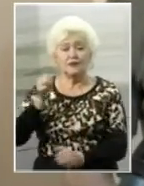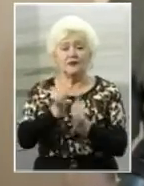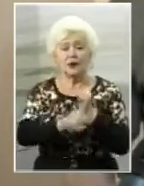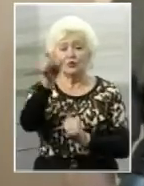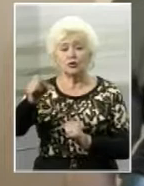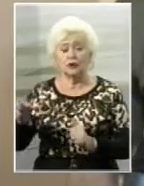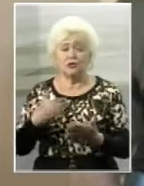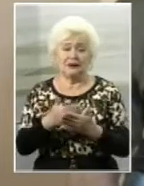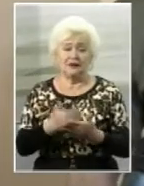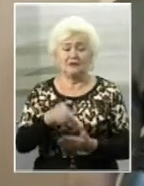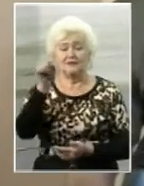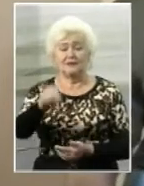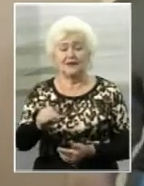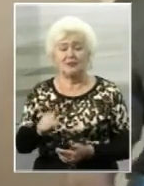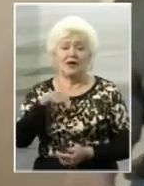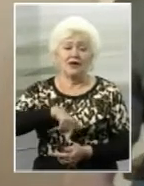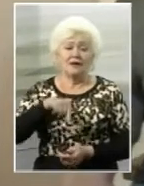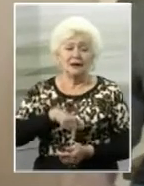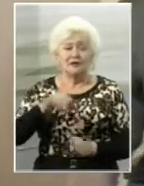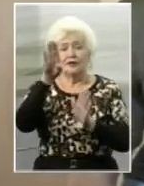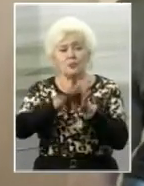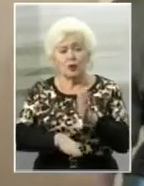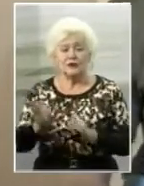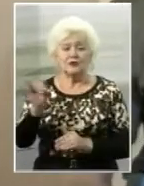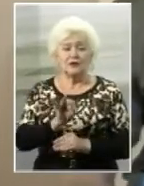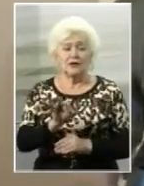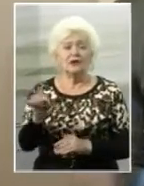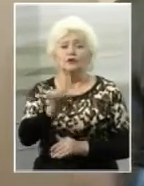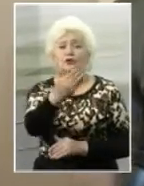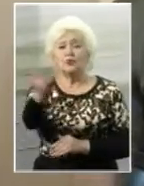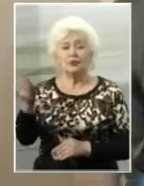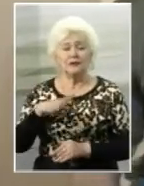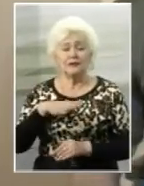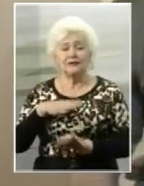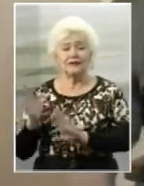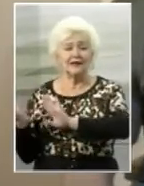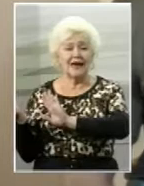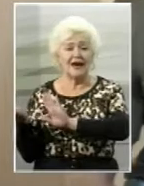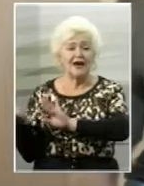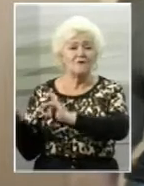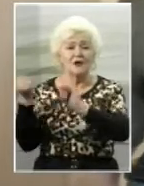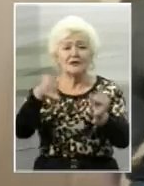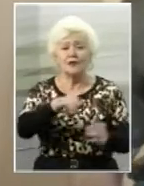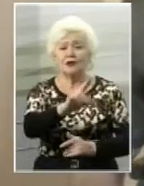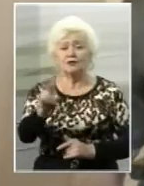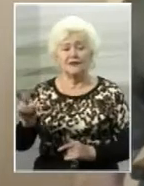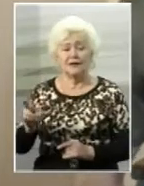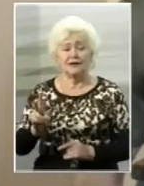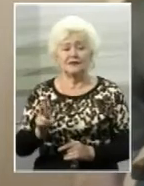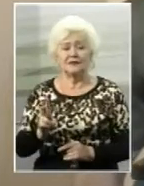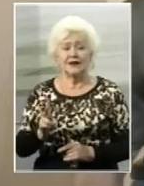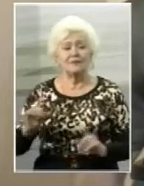людина десь там, ну, і настрій погіршується, і тут, щоб у них це не виливалося якісь там, ну,